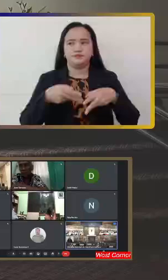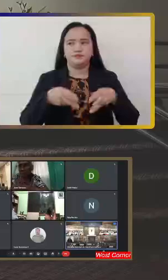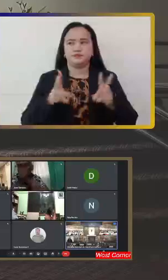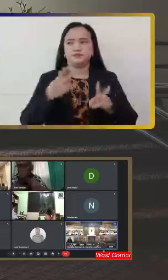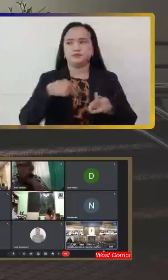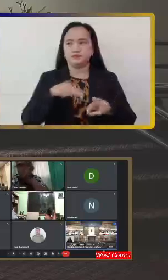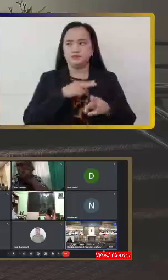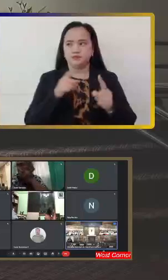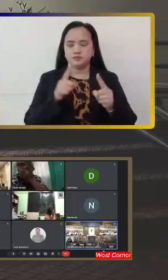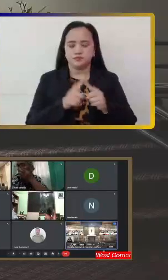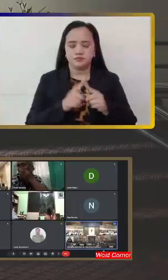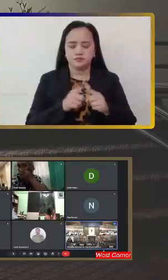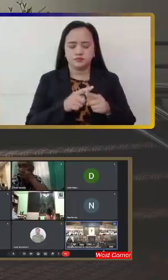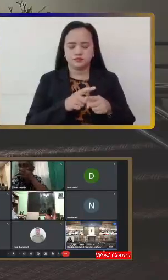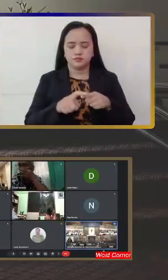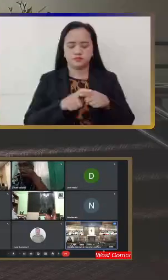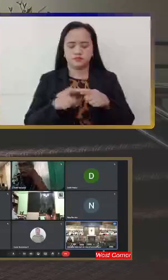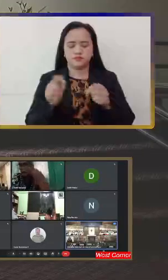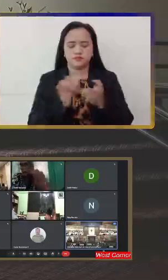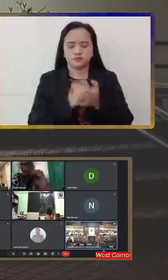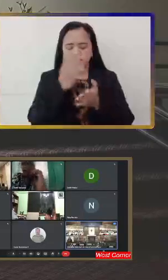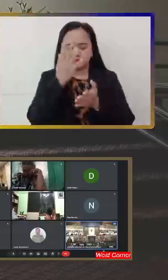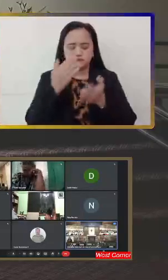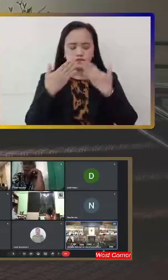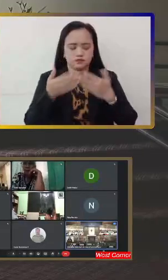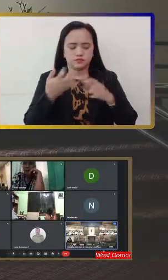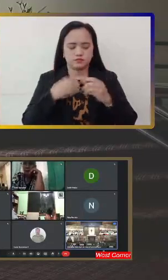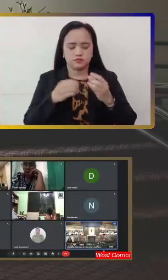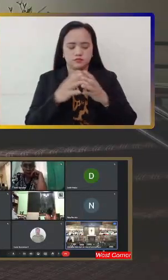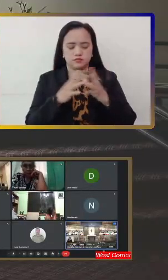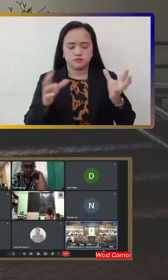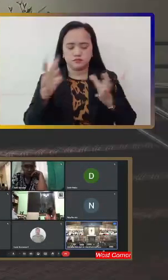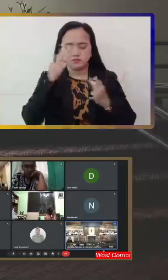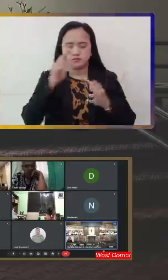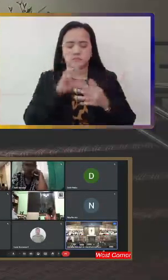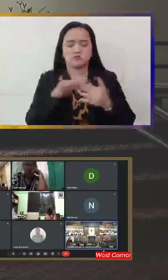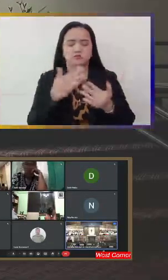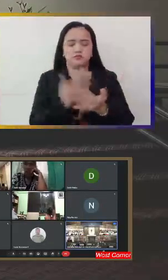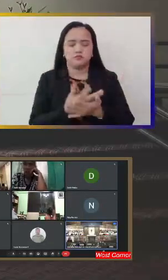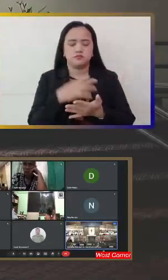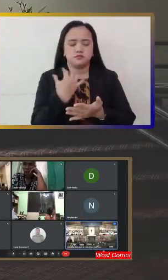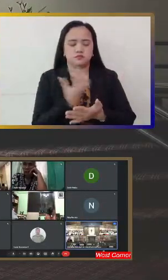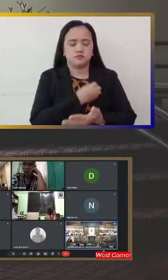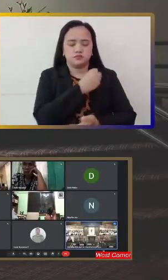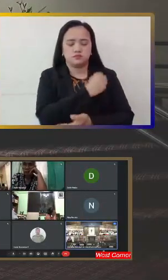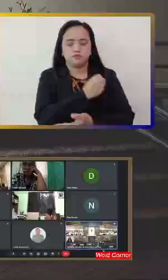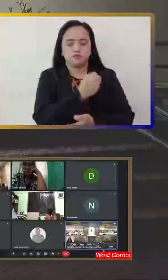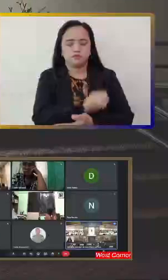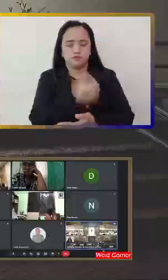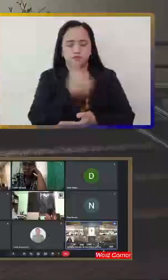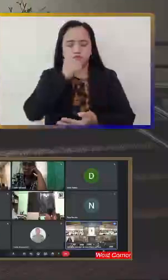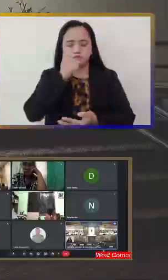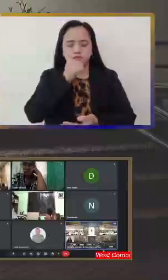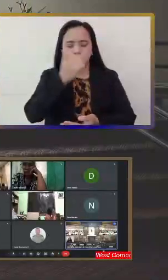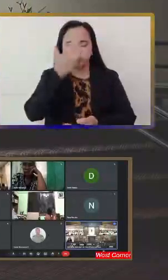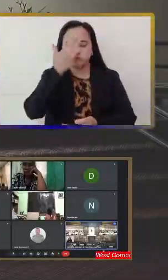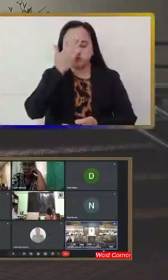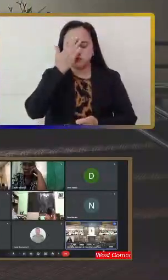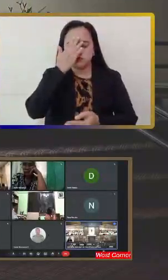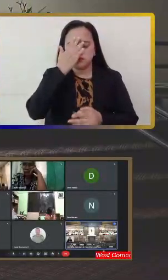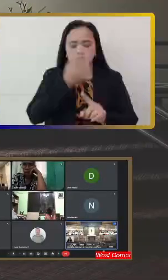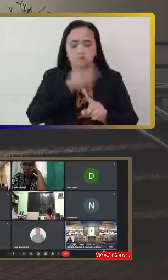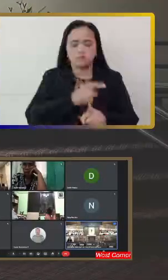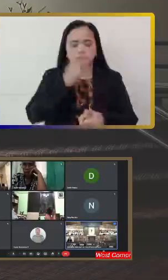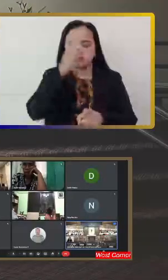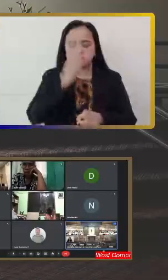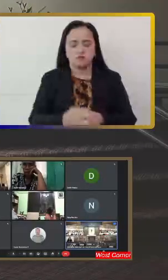Kaya salamat, Panginoon, nakita niyo po ang inyong mga anak. Lahat ng aming lakas ay kinikilala po namin galing sa inyo. Wala po